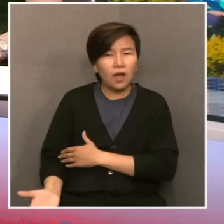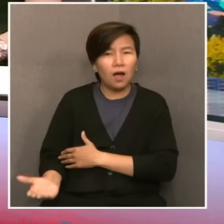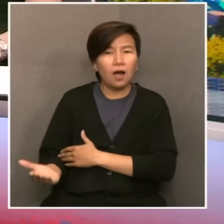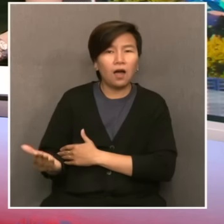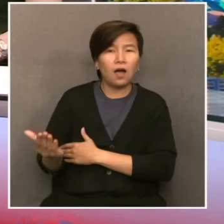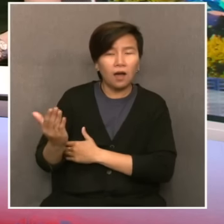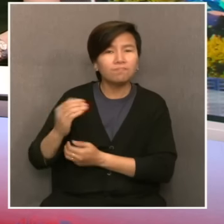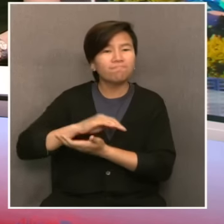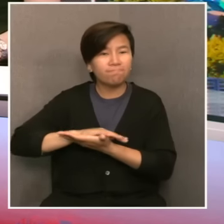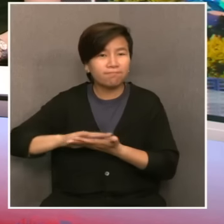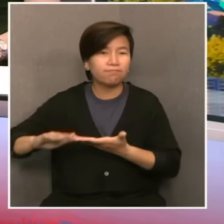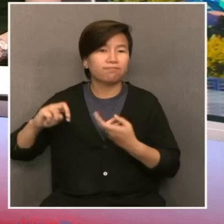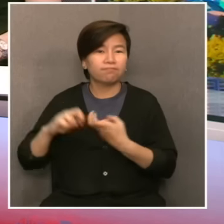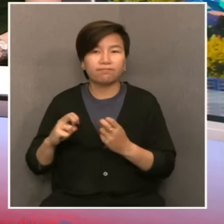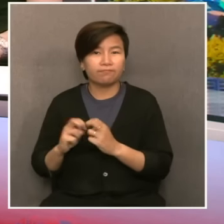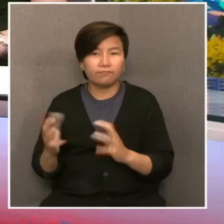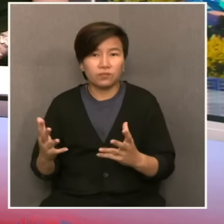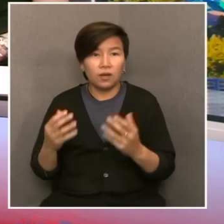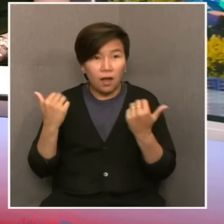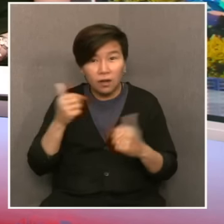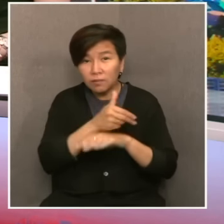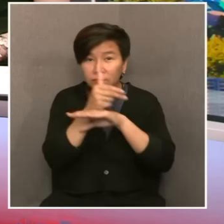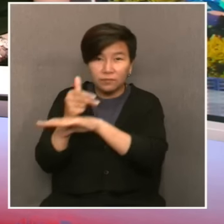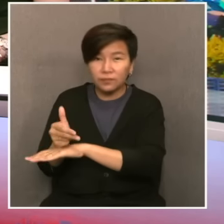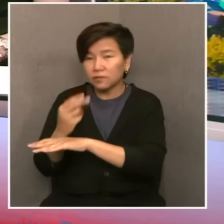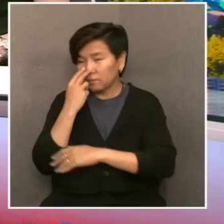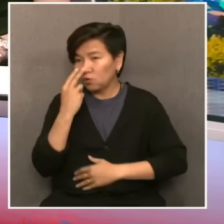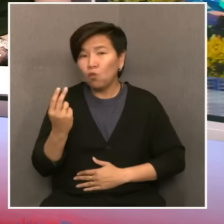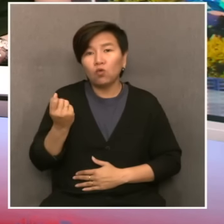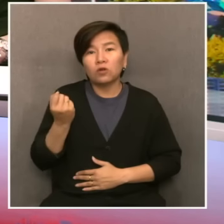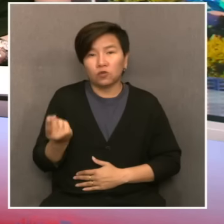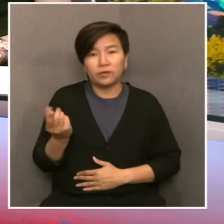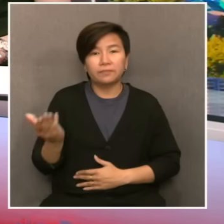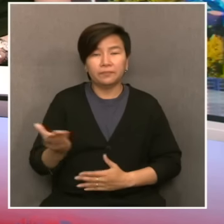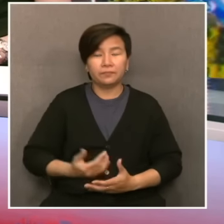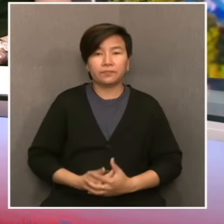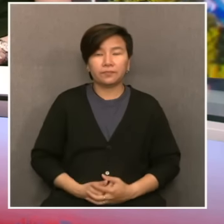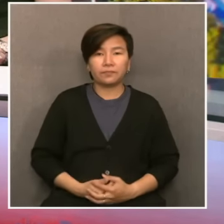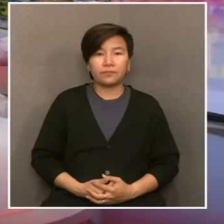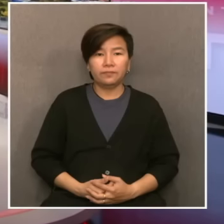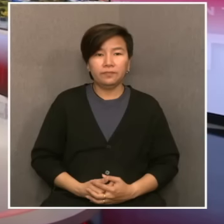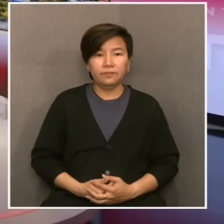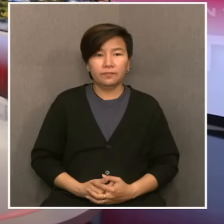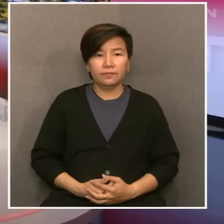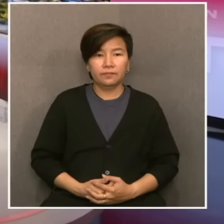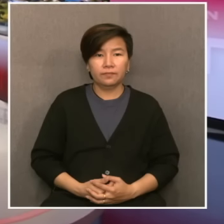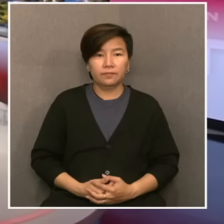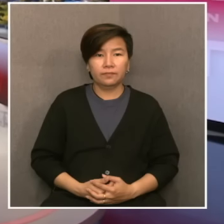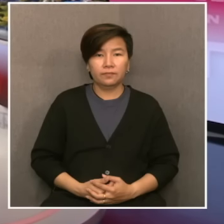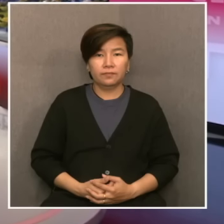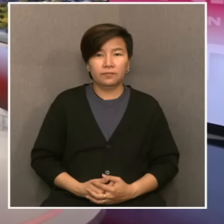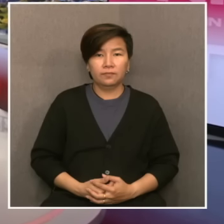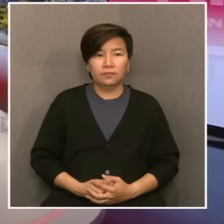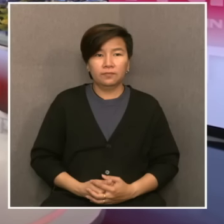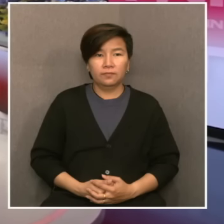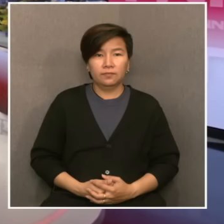ไปด้วยความเรียบร้อยดีนะคะแต่ว่าบรรยากาศล่าสุดเป็นอย่างไรไปติดตามสดๆพร้อมกันจากคุณจารุณีปิริดีค่ะ เชิญเล